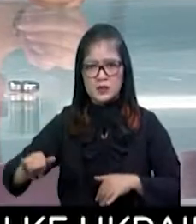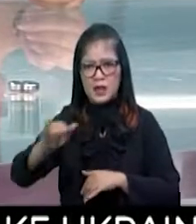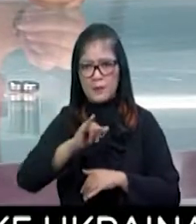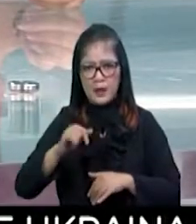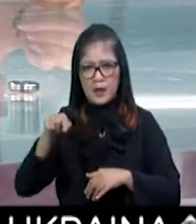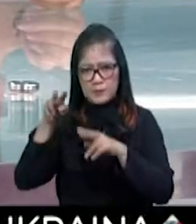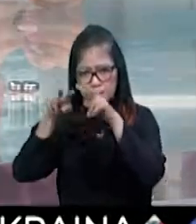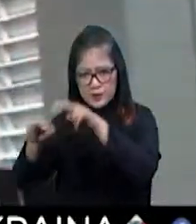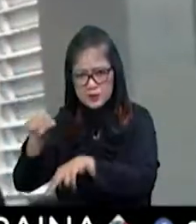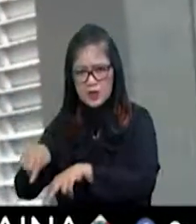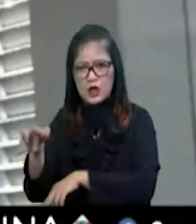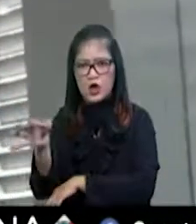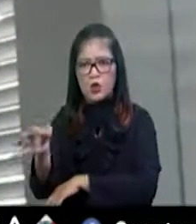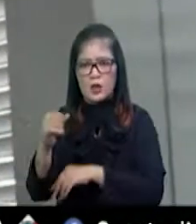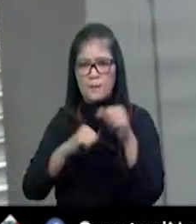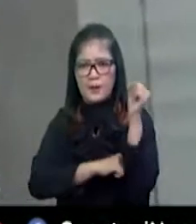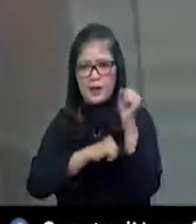Palembang.